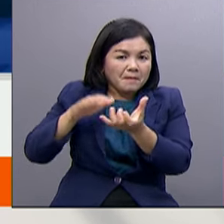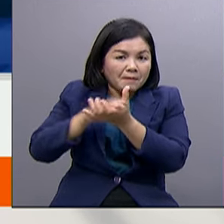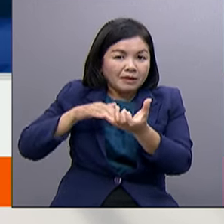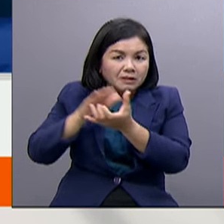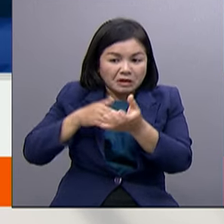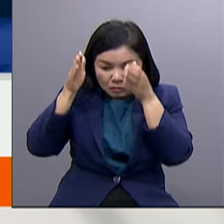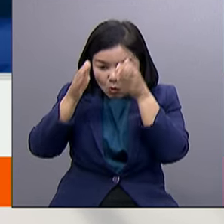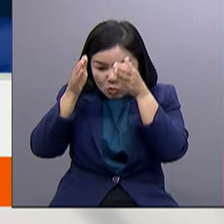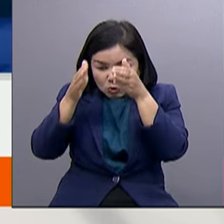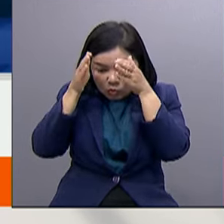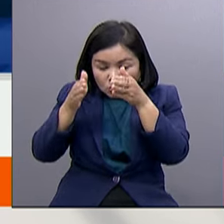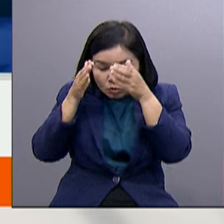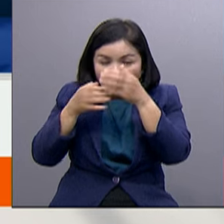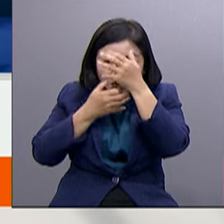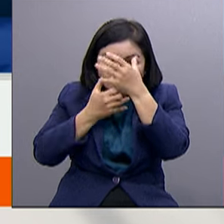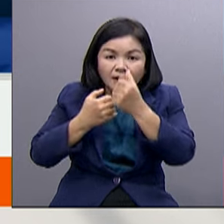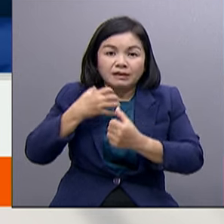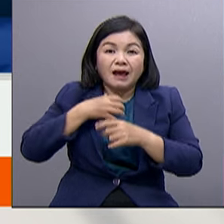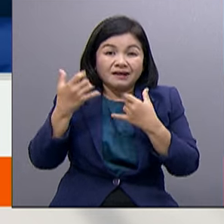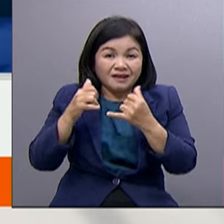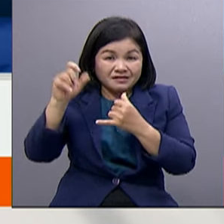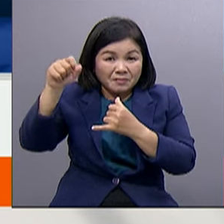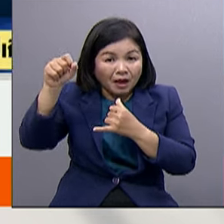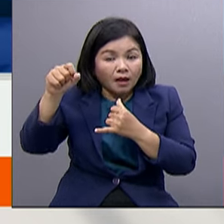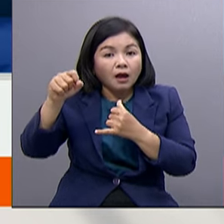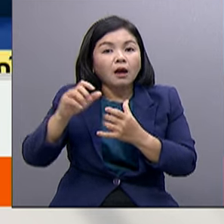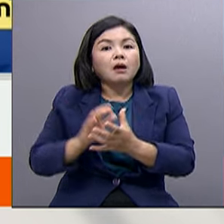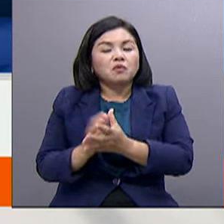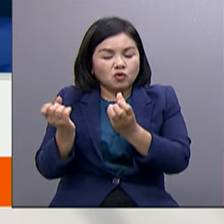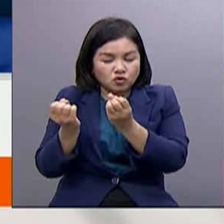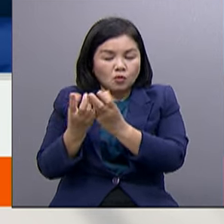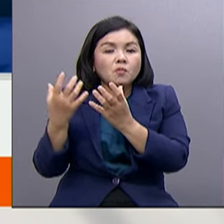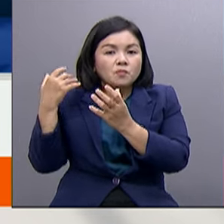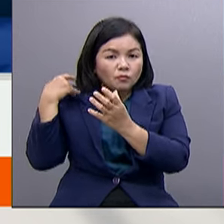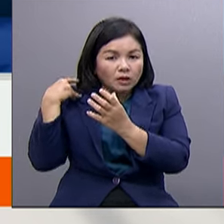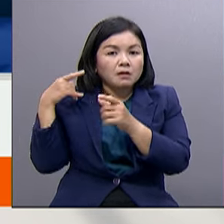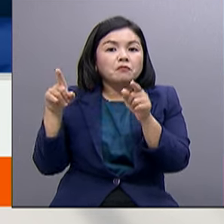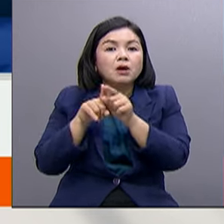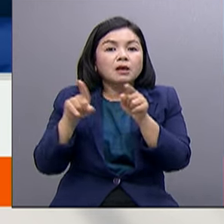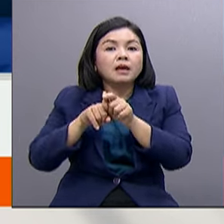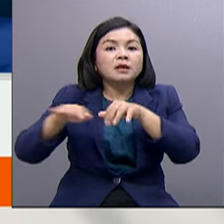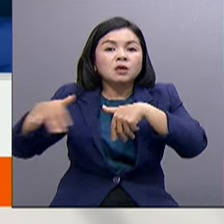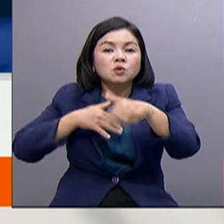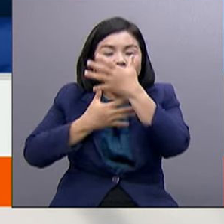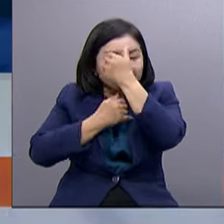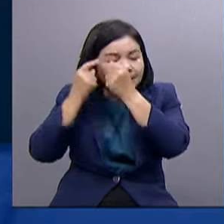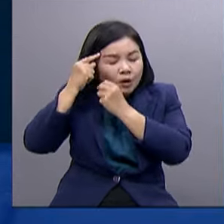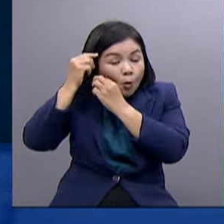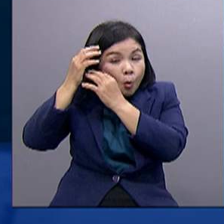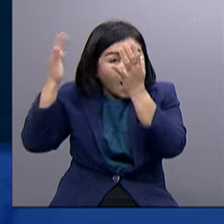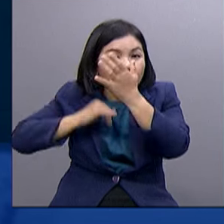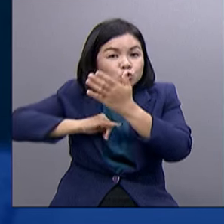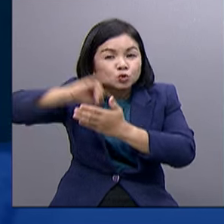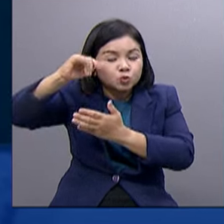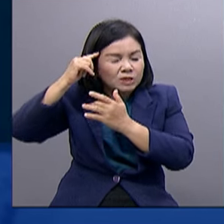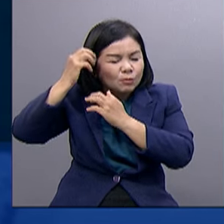มากขึ้นนะครับมันก็จะมีผลแน่นอนละครับมันก็เป็นการกระตุ้นความหวังให้แก่ประชาชน